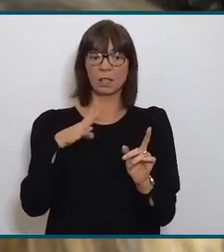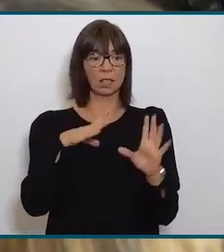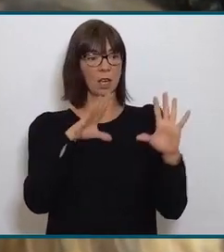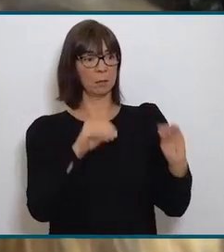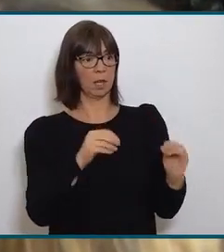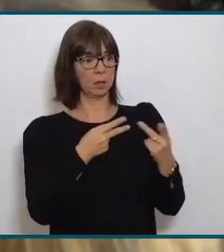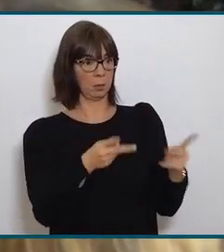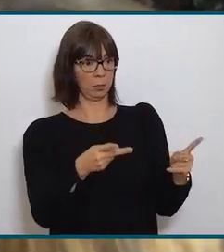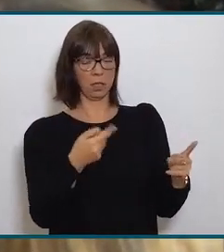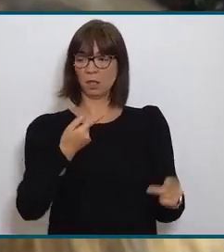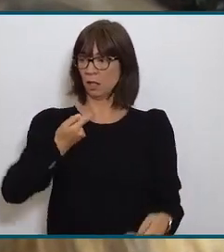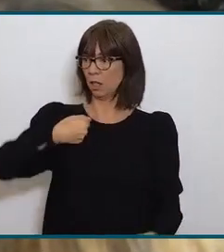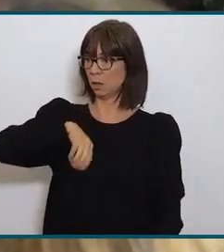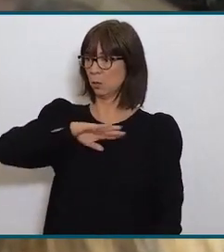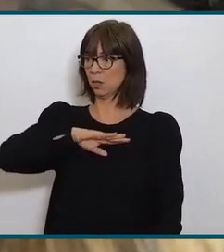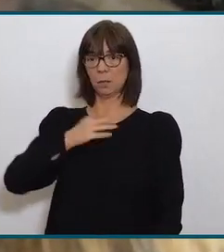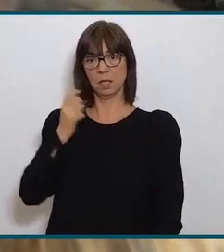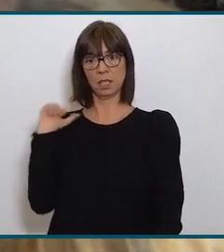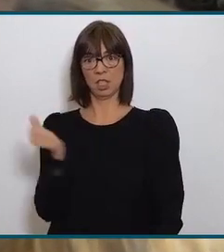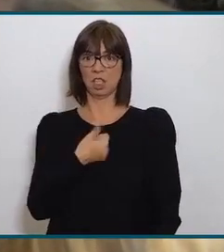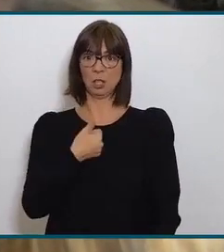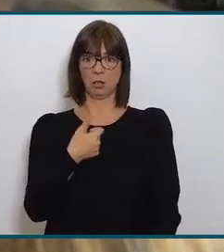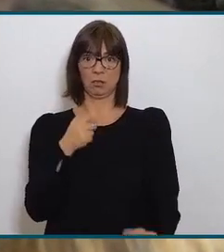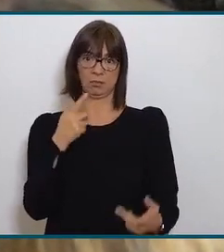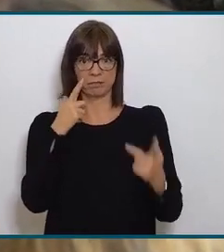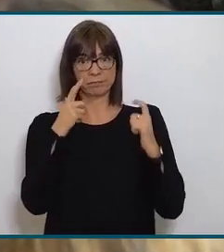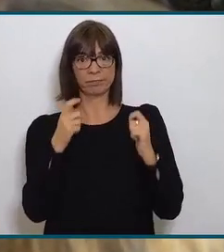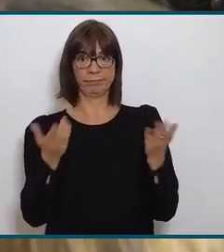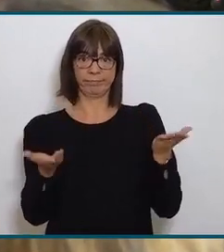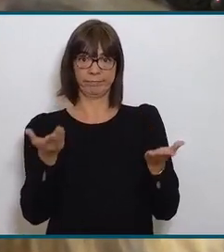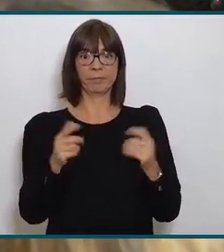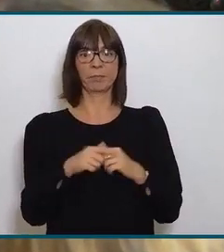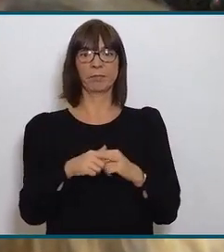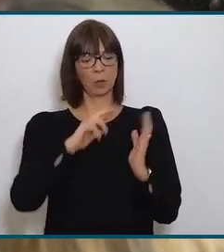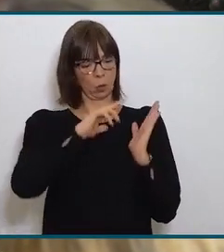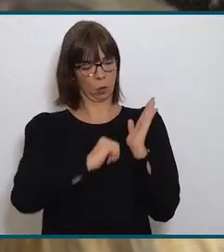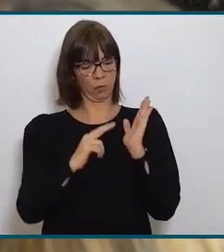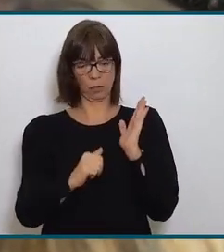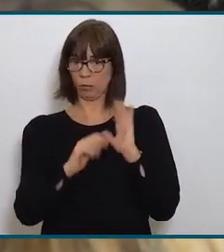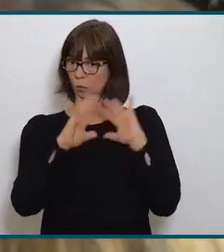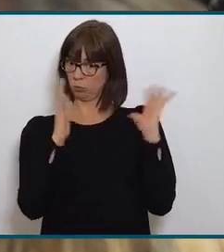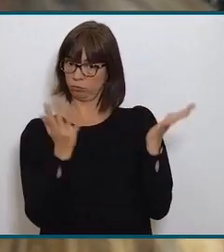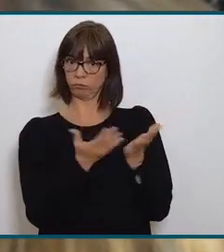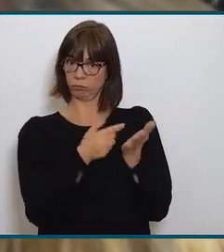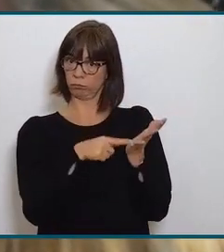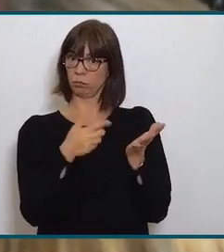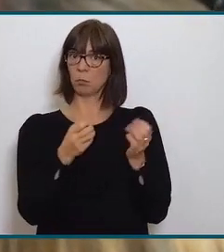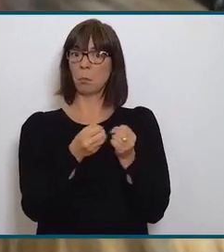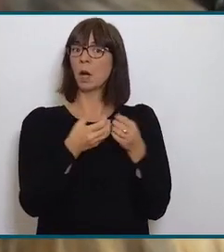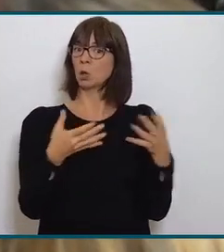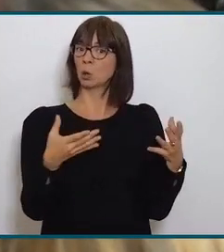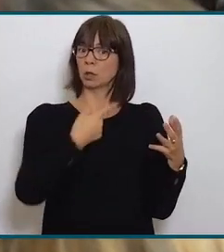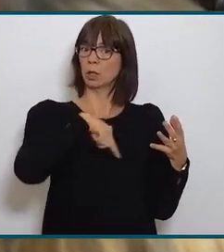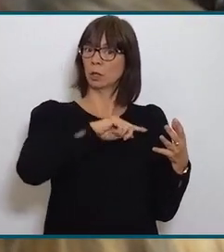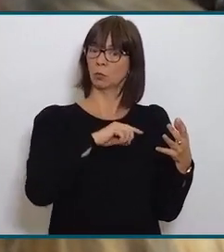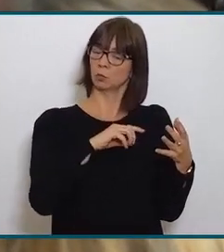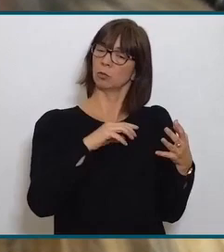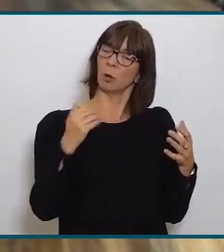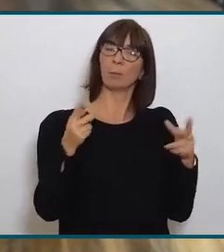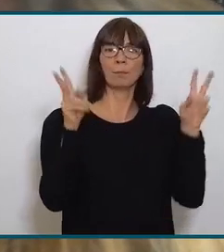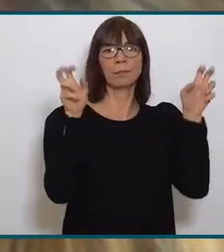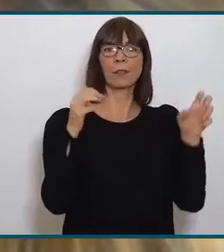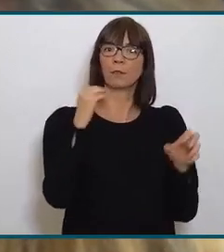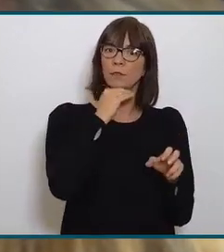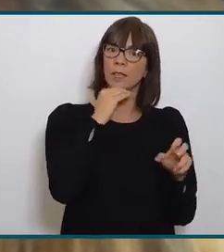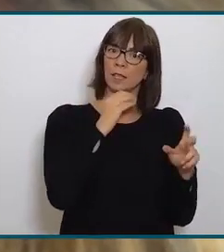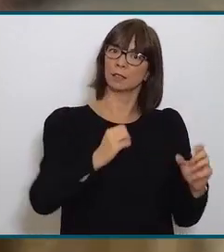incombent à toutes et tous. Cette convention est un tout, mais notre majorité passe à la vitesse supérieure pour